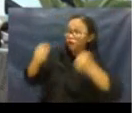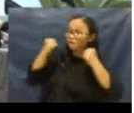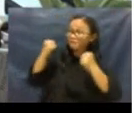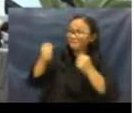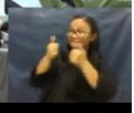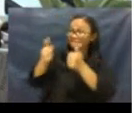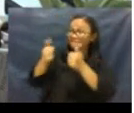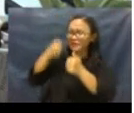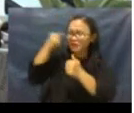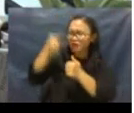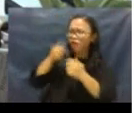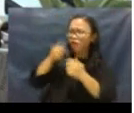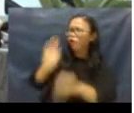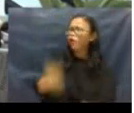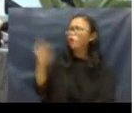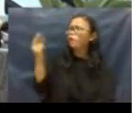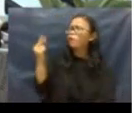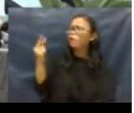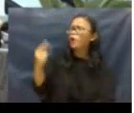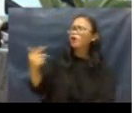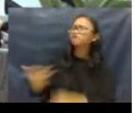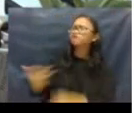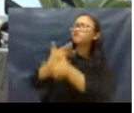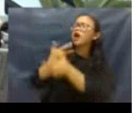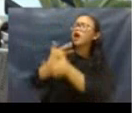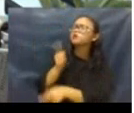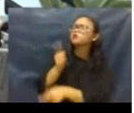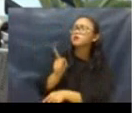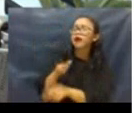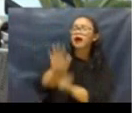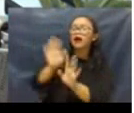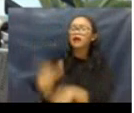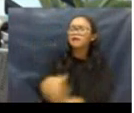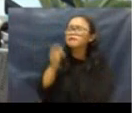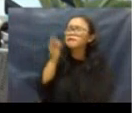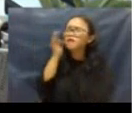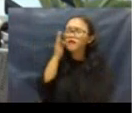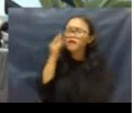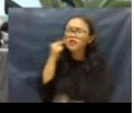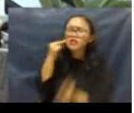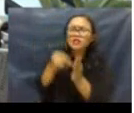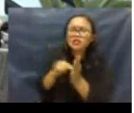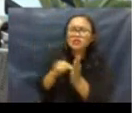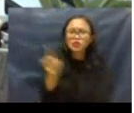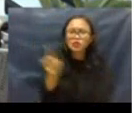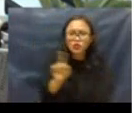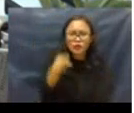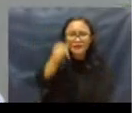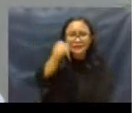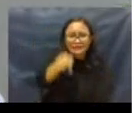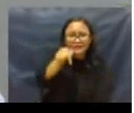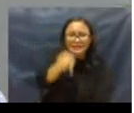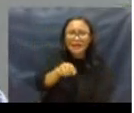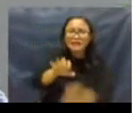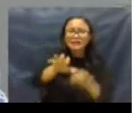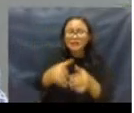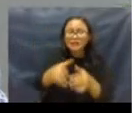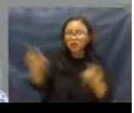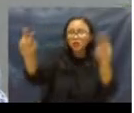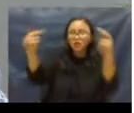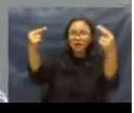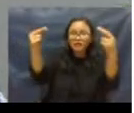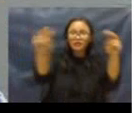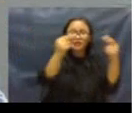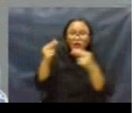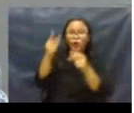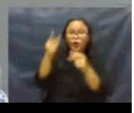ada cerita apa nih Bapak Ibu? Tapi sebelumnya mohon izin Bapak Ibu, ini kan kita juga lagi ditonton oleh Bapak Ibu guru